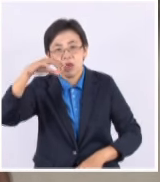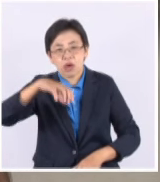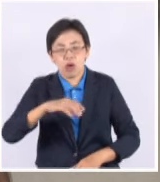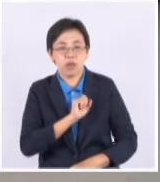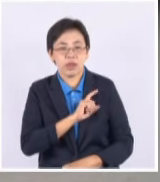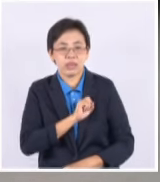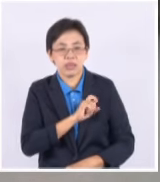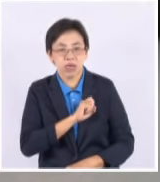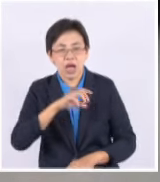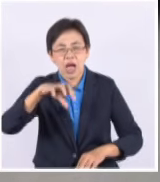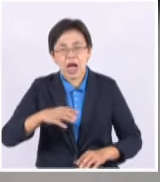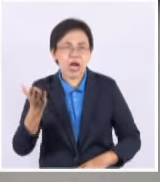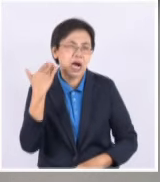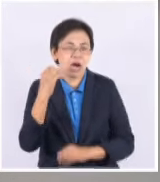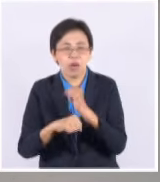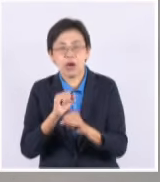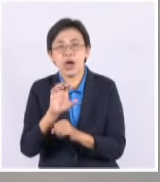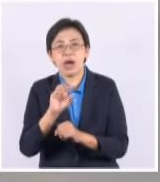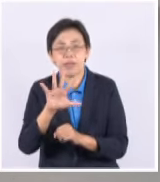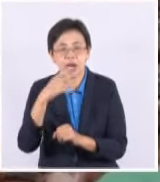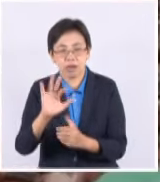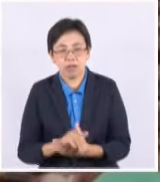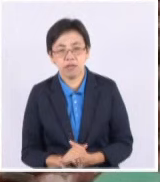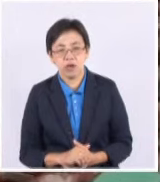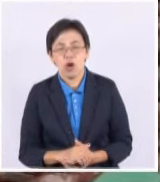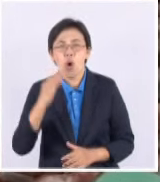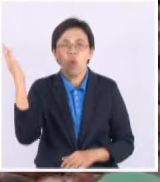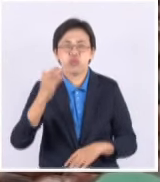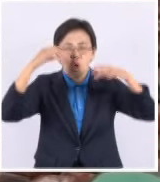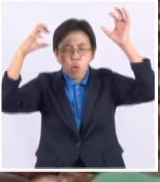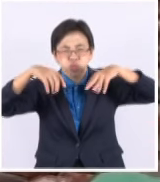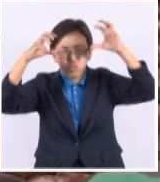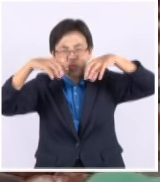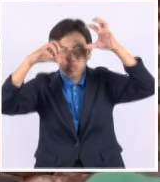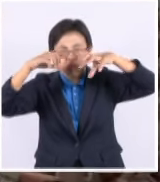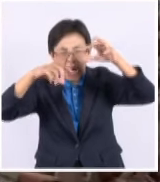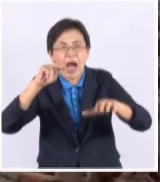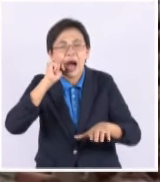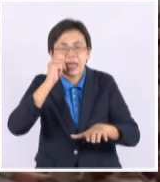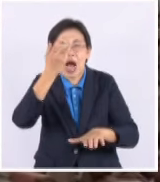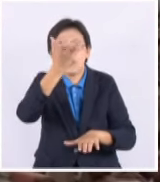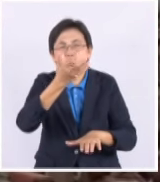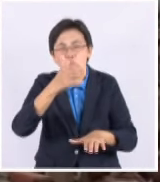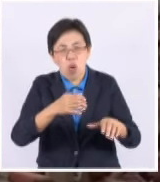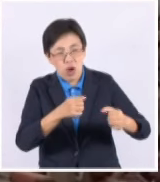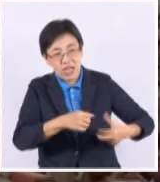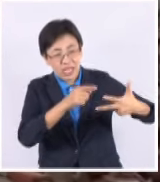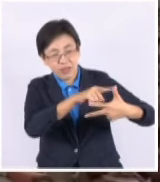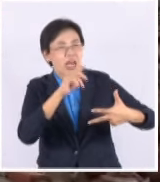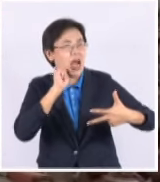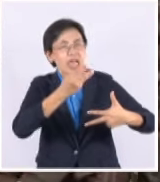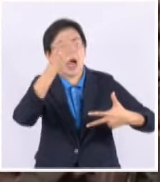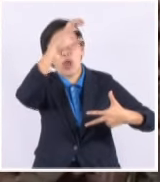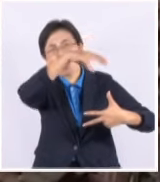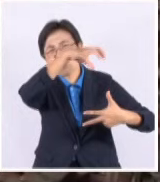าเป็นอาคารเก่า55ปีขณะเกิดเหตุมีฝนตกหนักเขาบอกว่าน้ำมันขังอยู่ข้างบนและข้างล่างก็รับเรียกว่าแรงน้ำไม่ไห